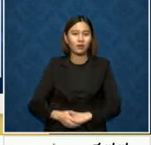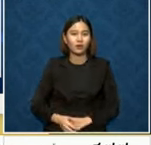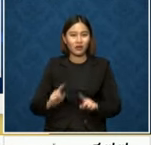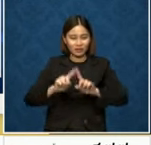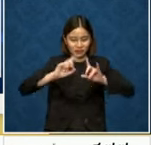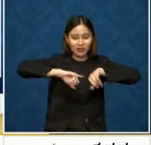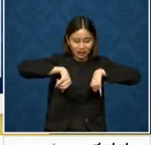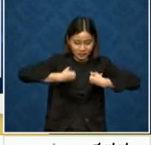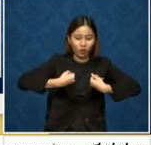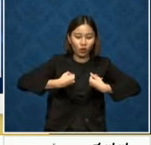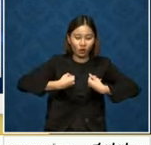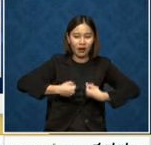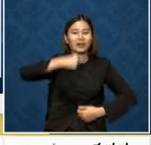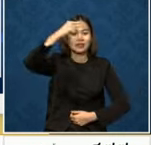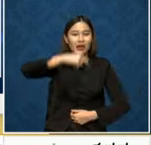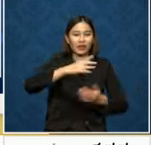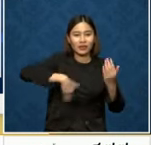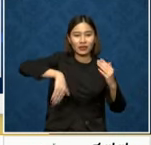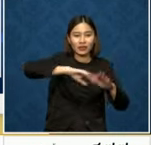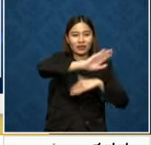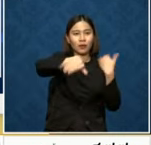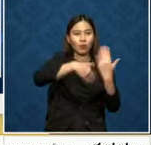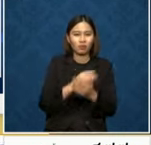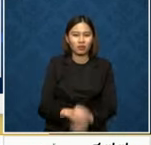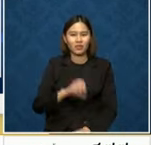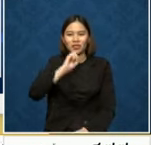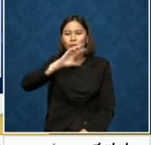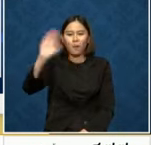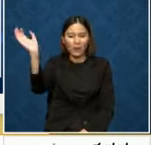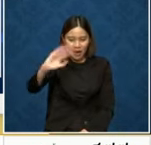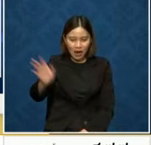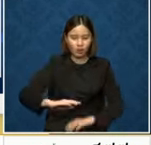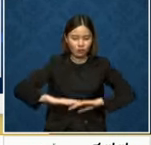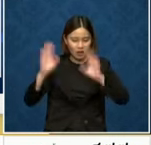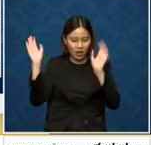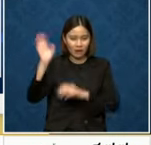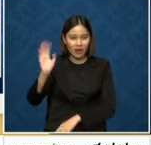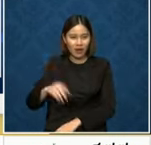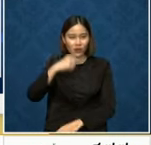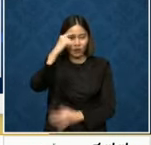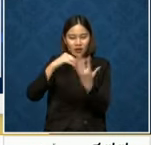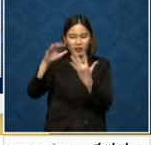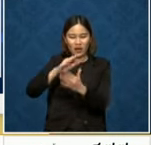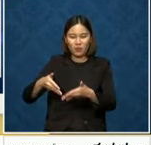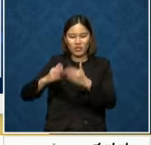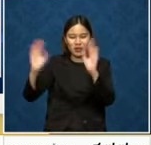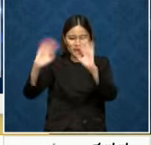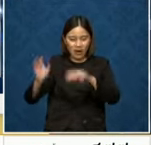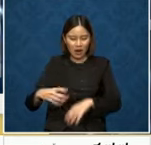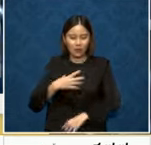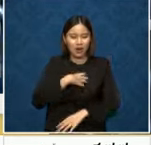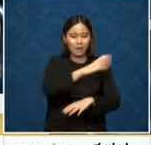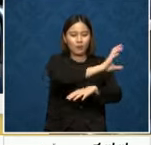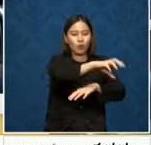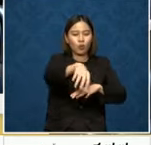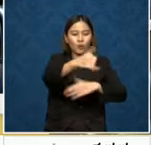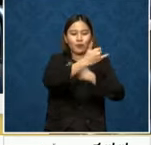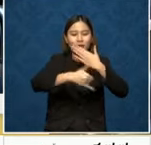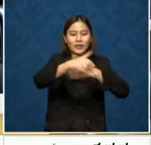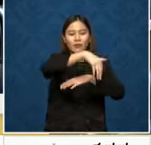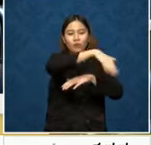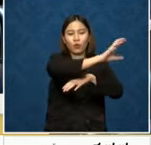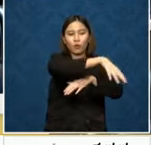ของบ่อนเนี่ยคนไทยทั้งนั้นครับแต่ค้านอย่างเดียวไม่ให้ไปเปิดที่เมืองไทยอยากให้ไปเปิดที่ต่างประเทศ